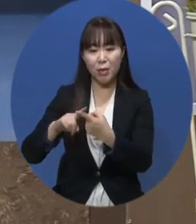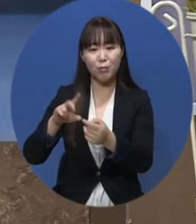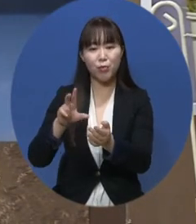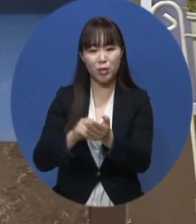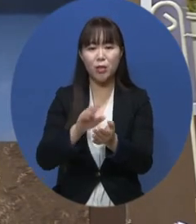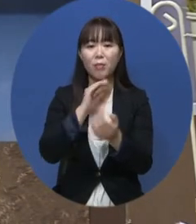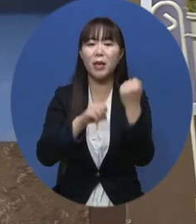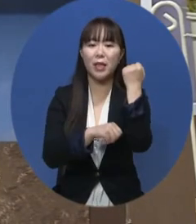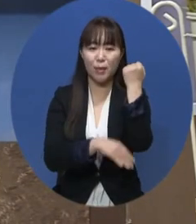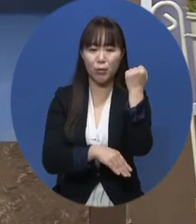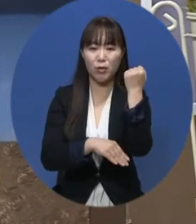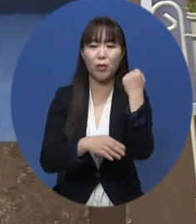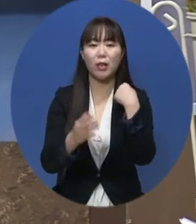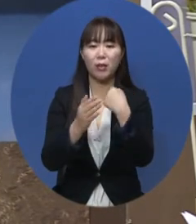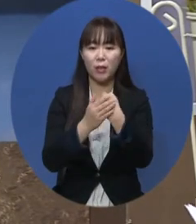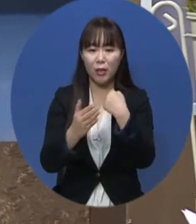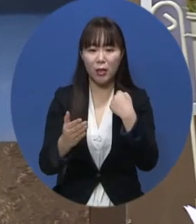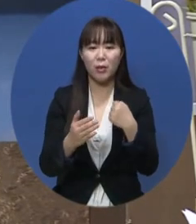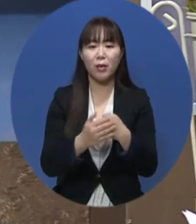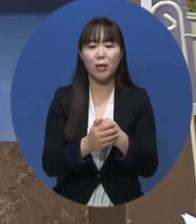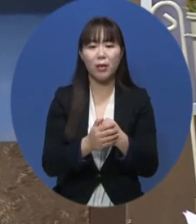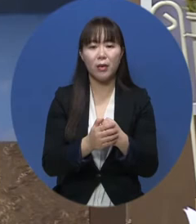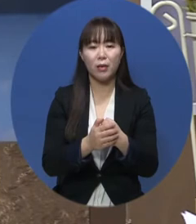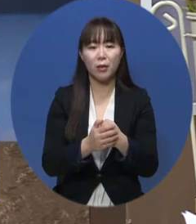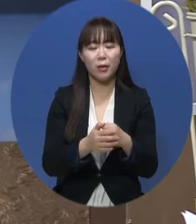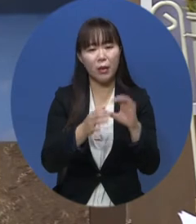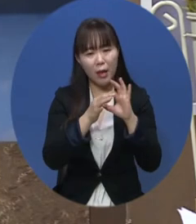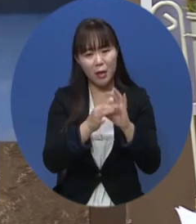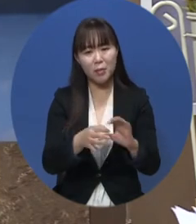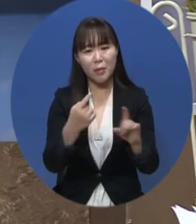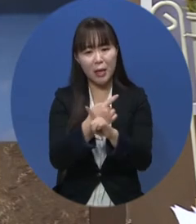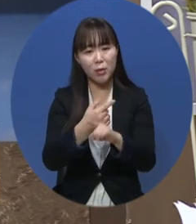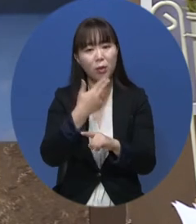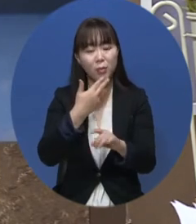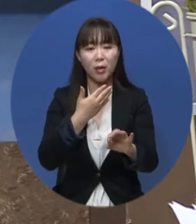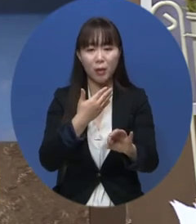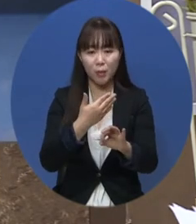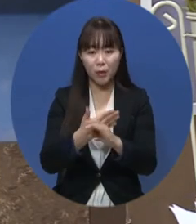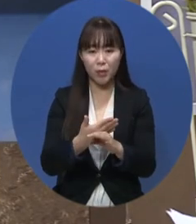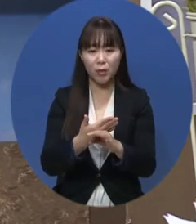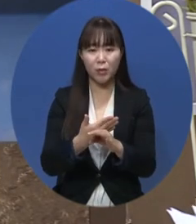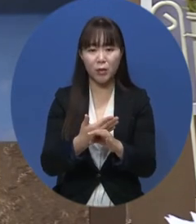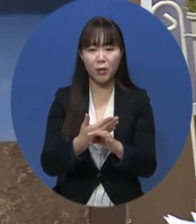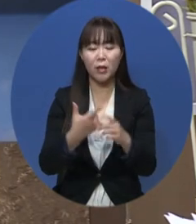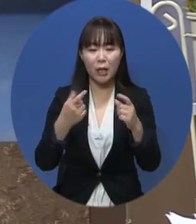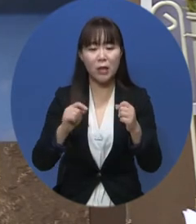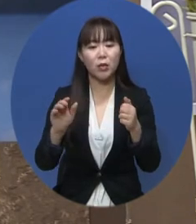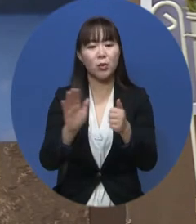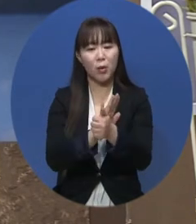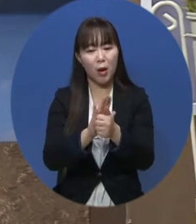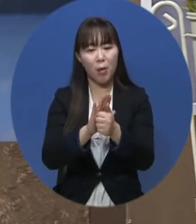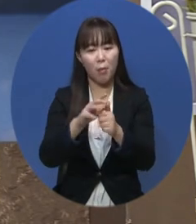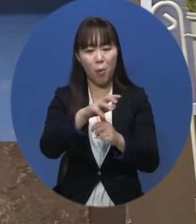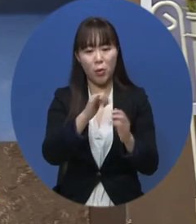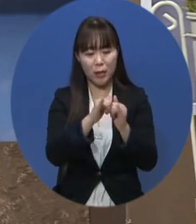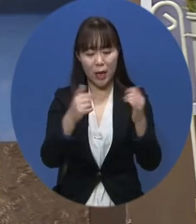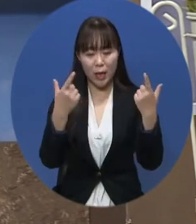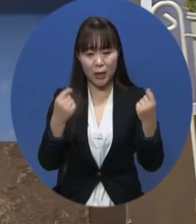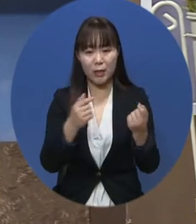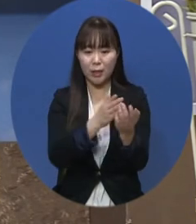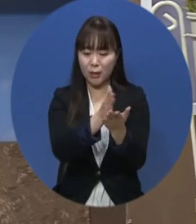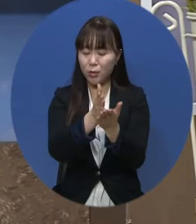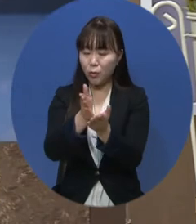굉장히 기본적인 부분이기 때문에 계속해서 이 부분이 개선되지 않는다면 이런 요양보호사와 같은